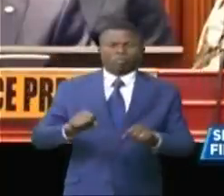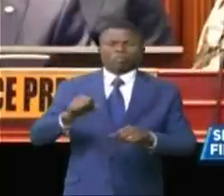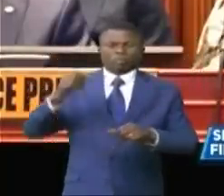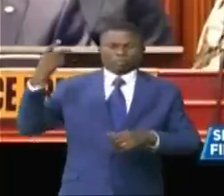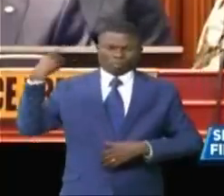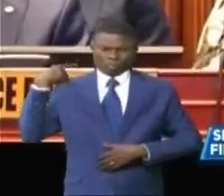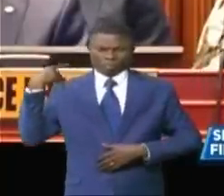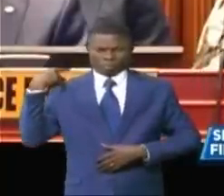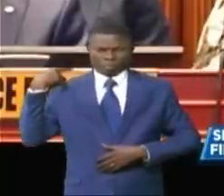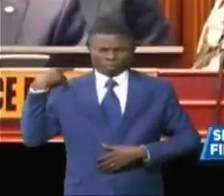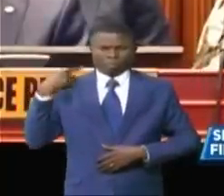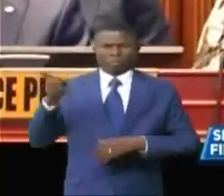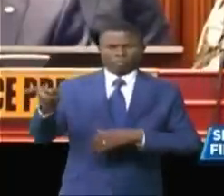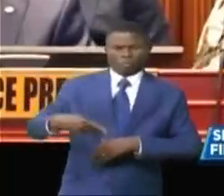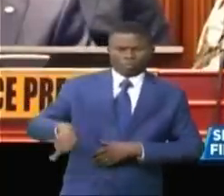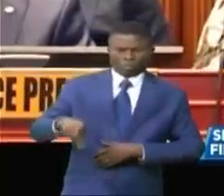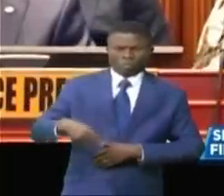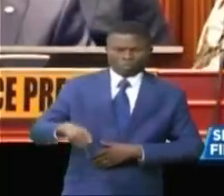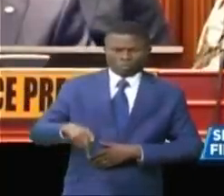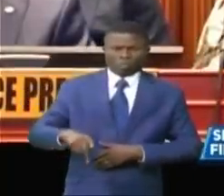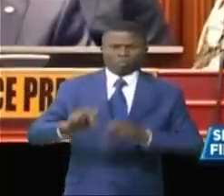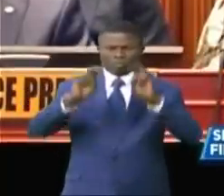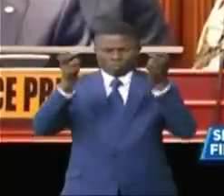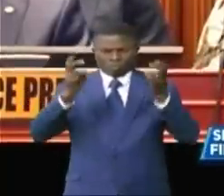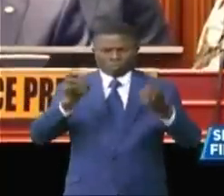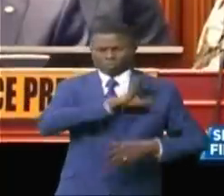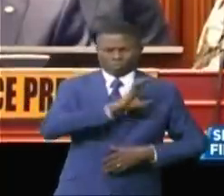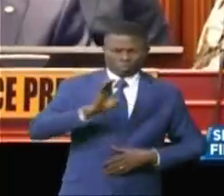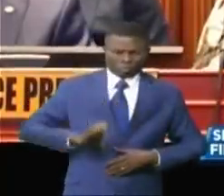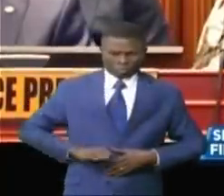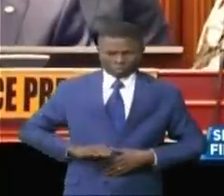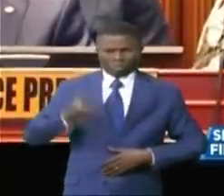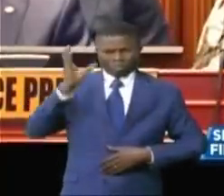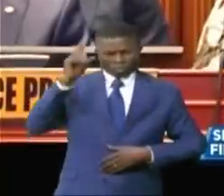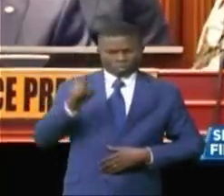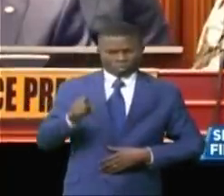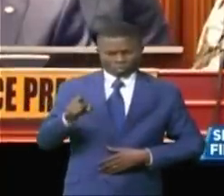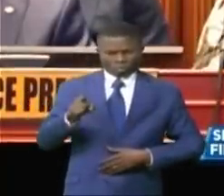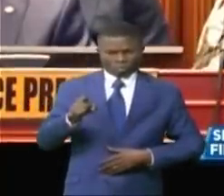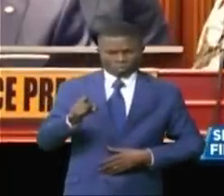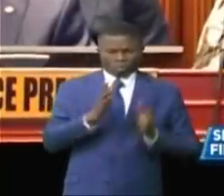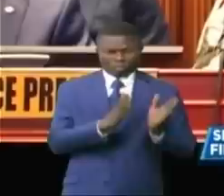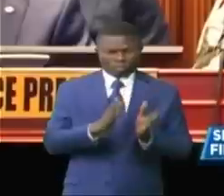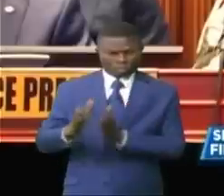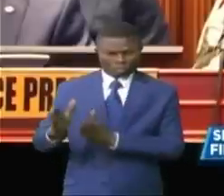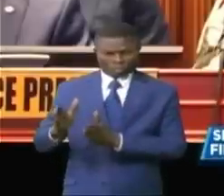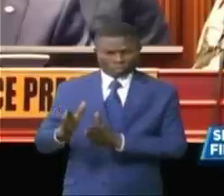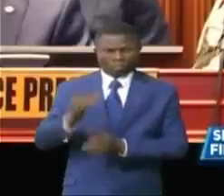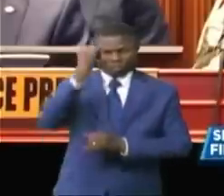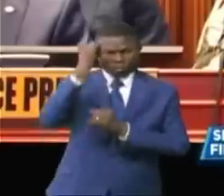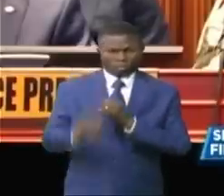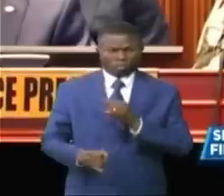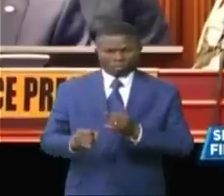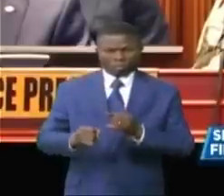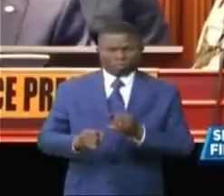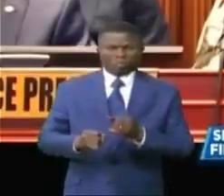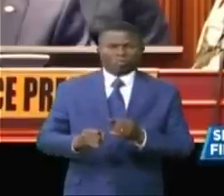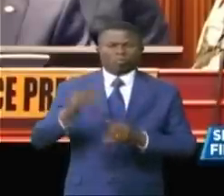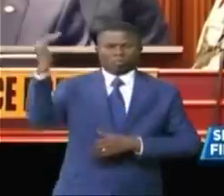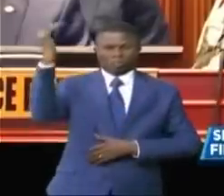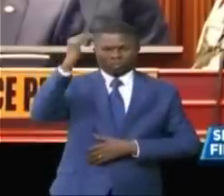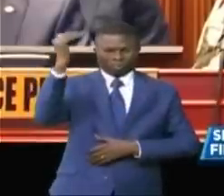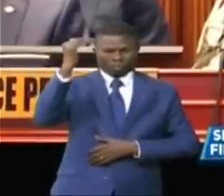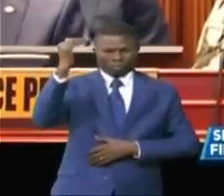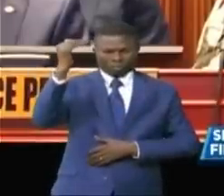législatives, provinciales, urbaines, municipales et locales sont prévues à la fin de cette année